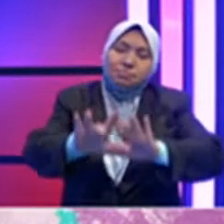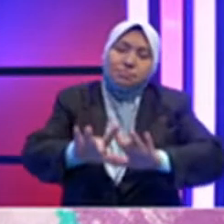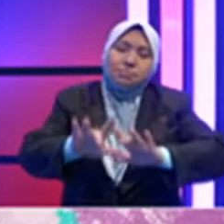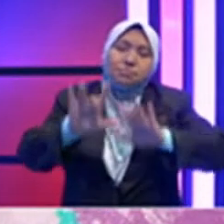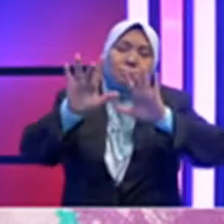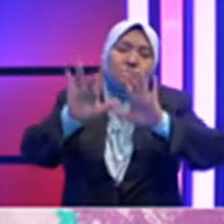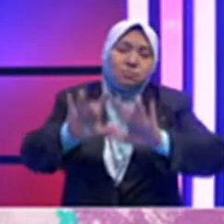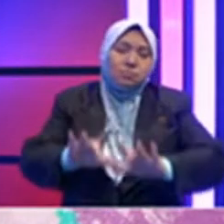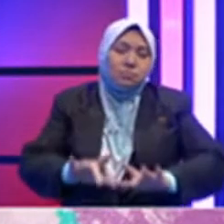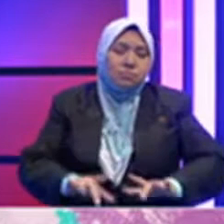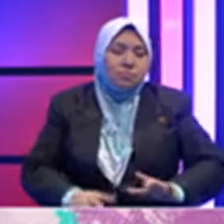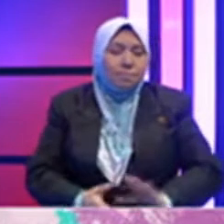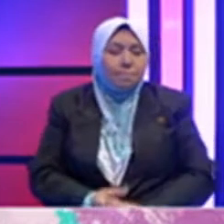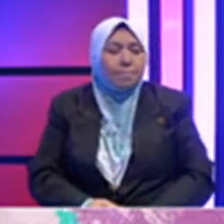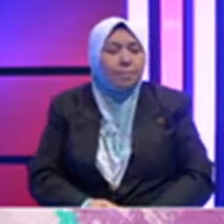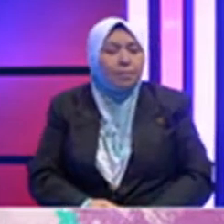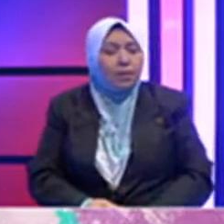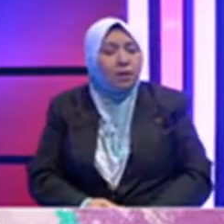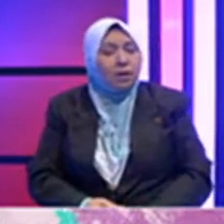رحيم.